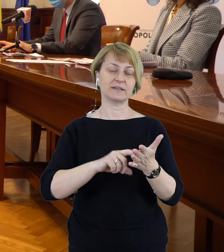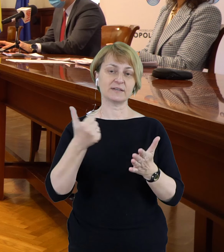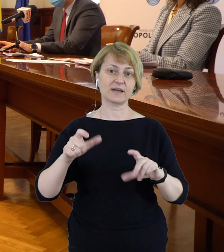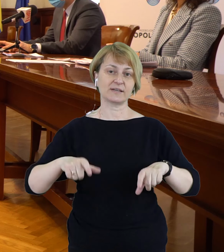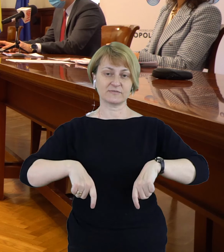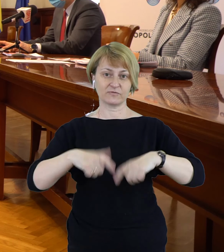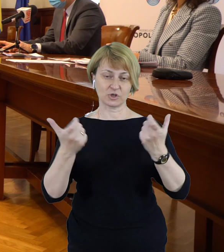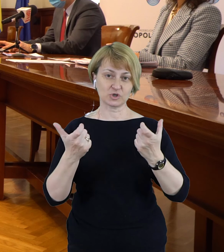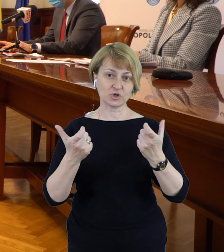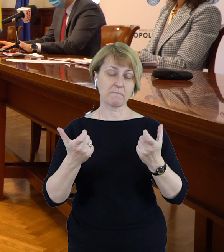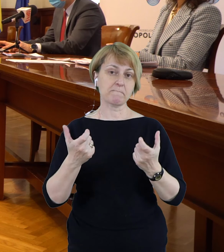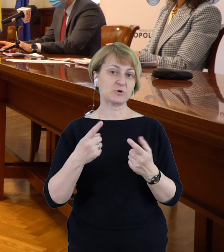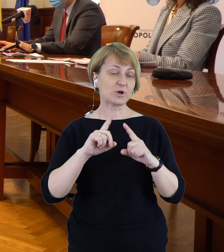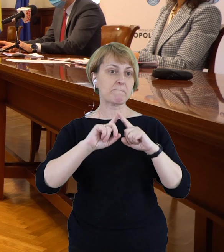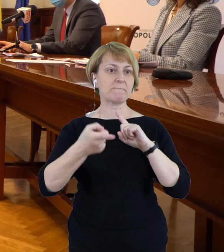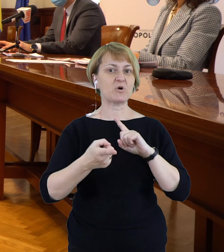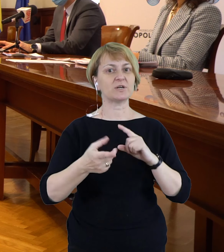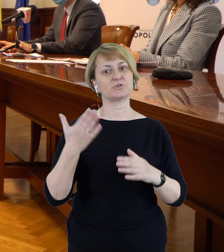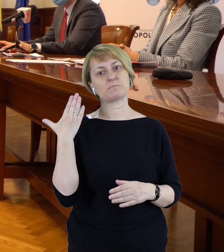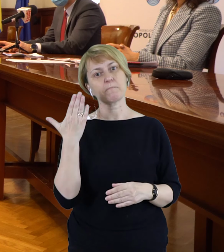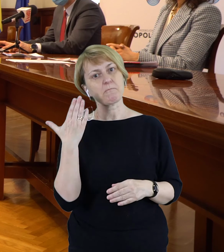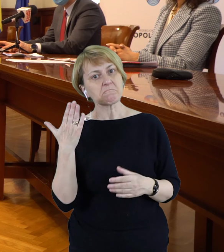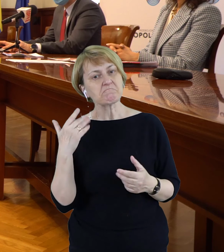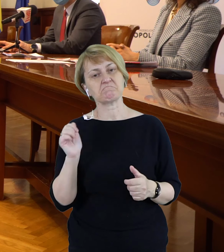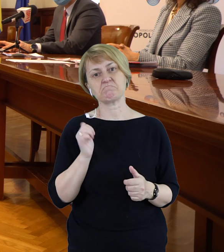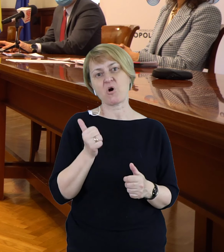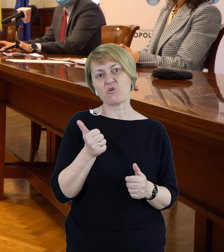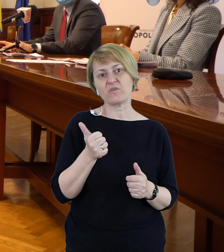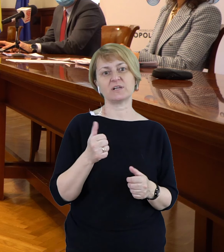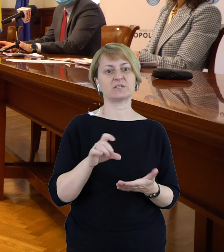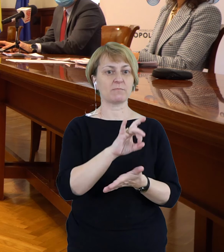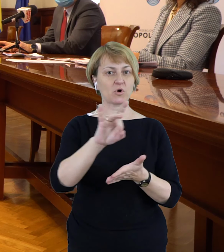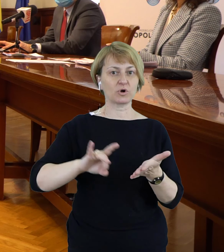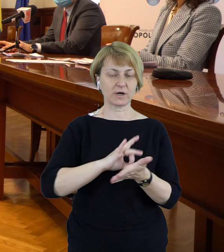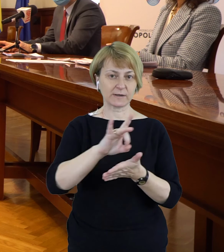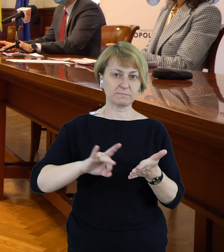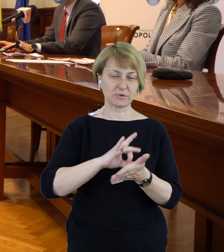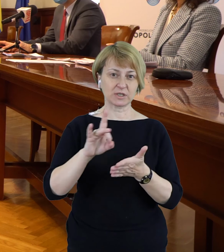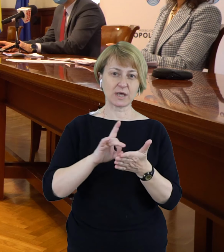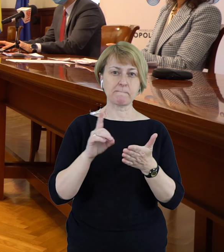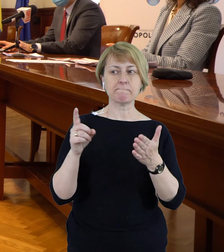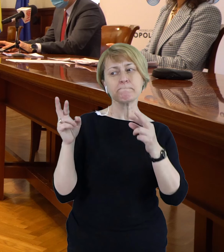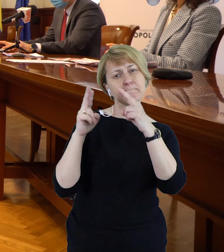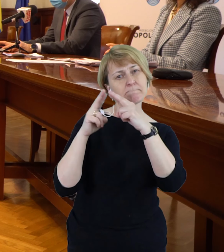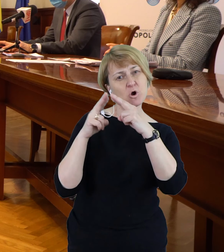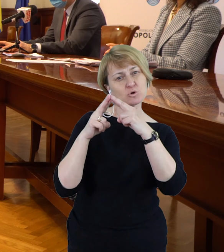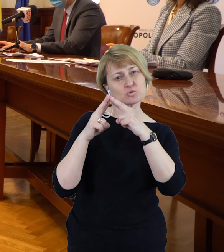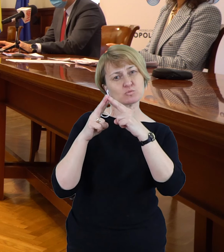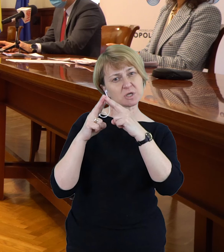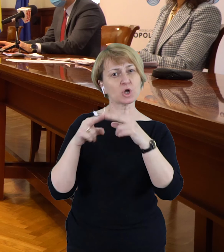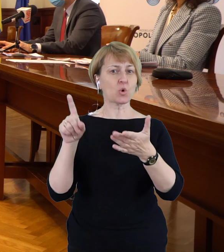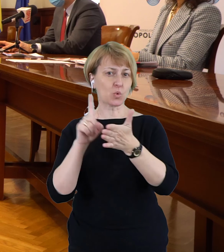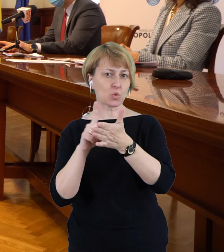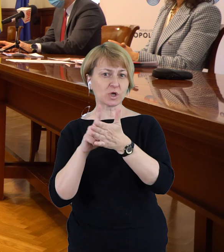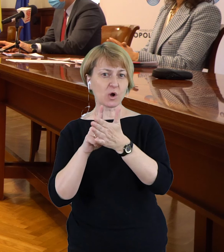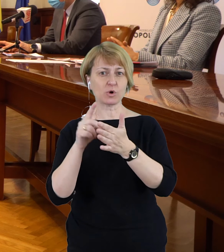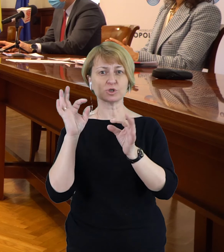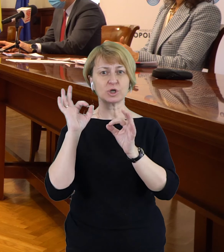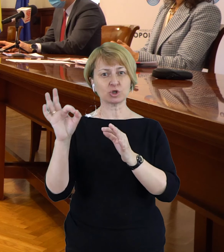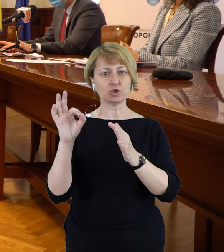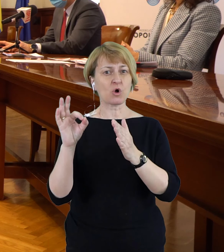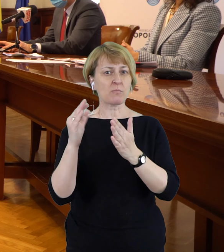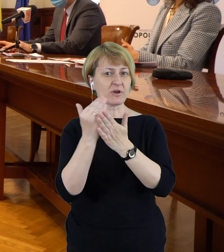Choć oczywiście to jednorazowe zdarzenie jest godne polecenia, pochwalenia się, bo jesteśmy jedną z nielicznych gmin, które wynegocjowały tak